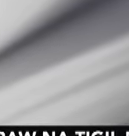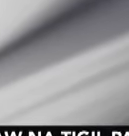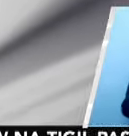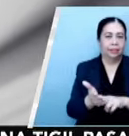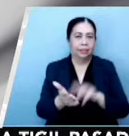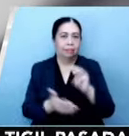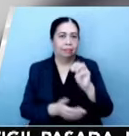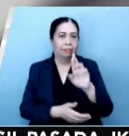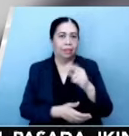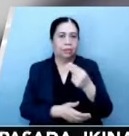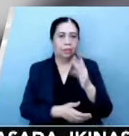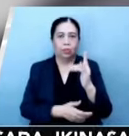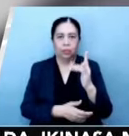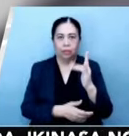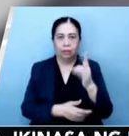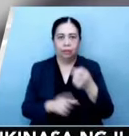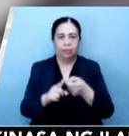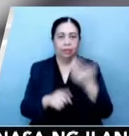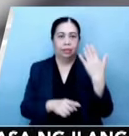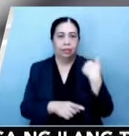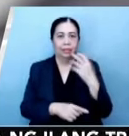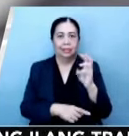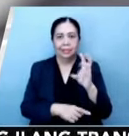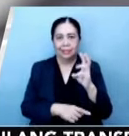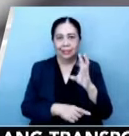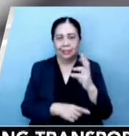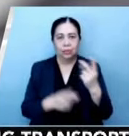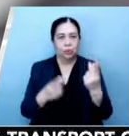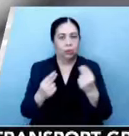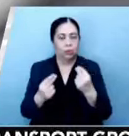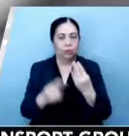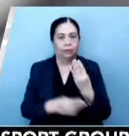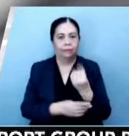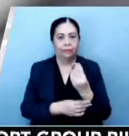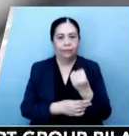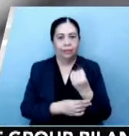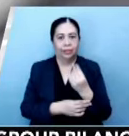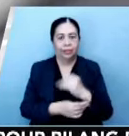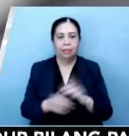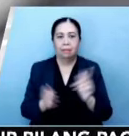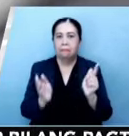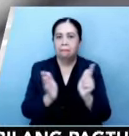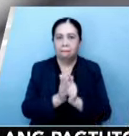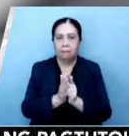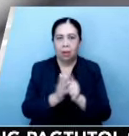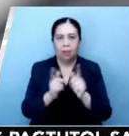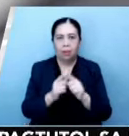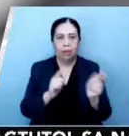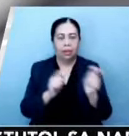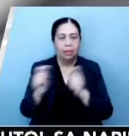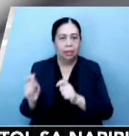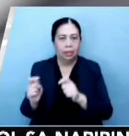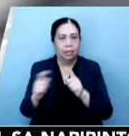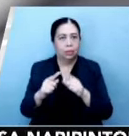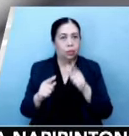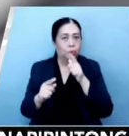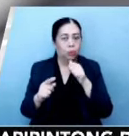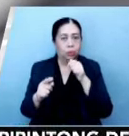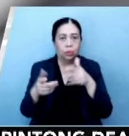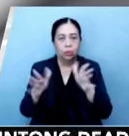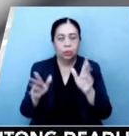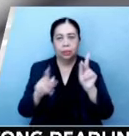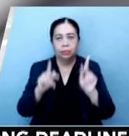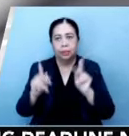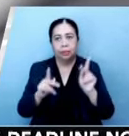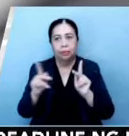25, mula sa dating 16, may gagawin na lamang itong 14. Bawal na bawal itong ilipat sa sasakyan ng mga hindi otorisadong tao at wala